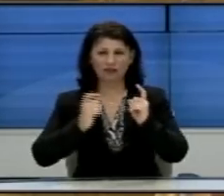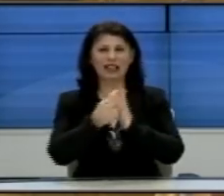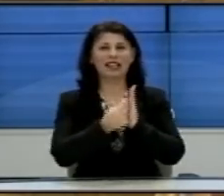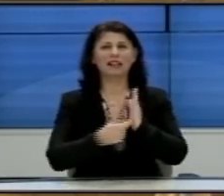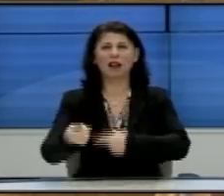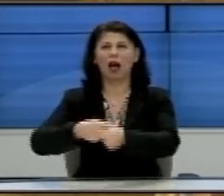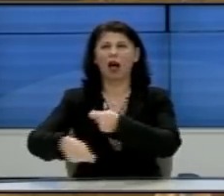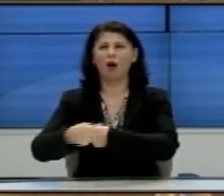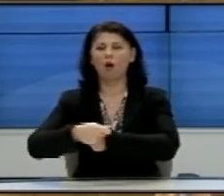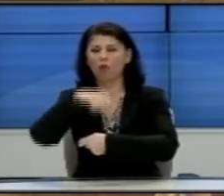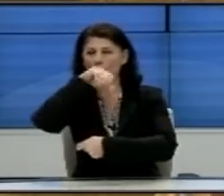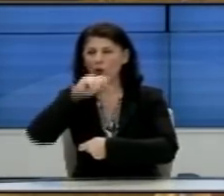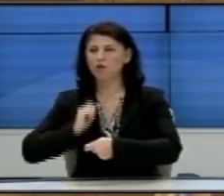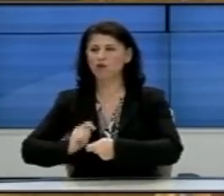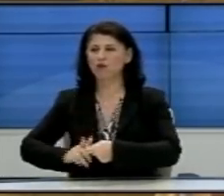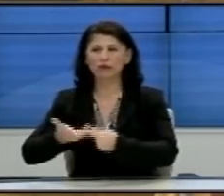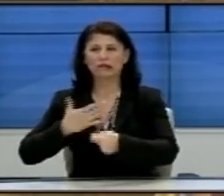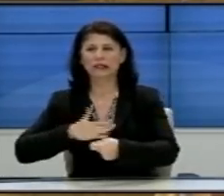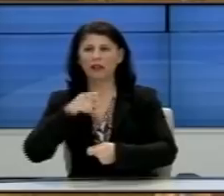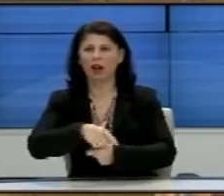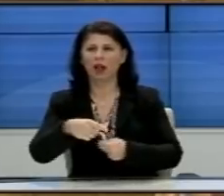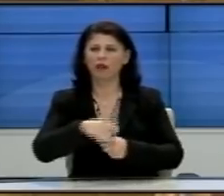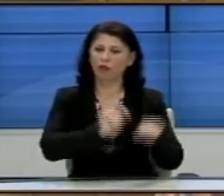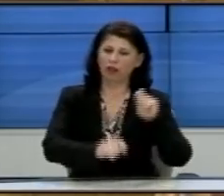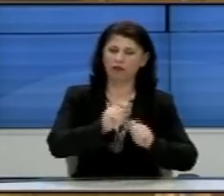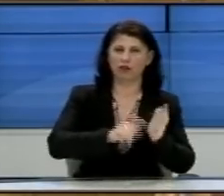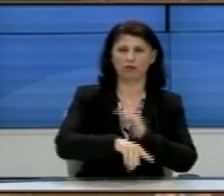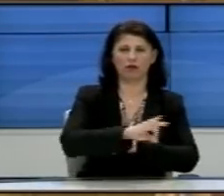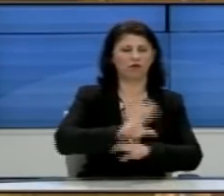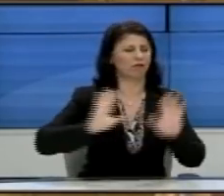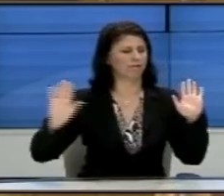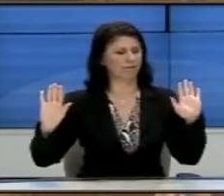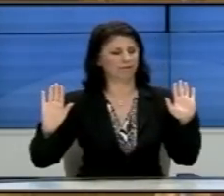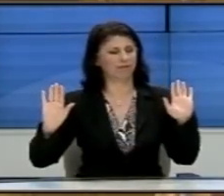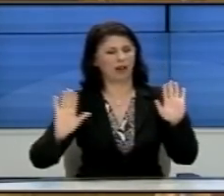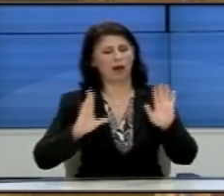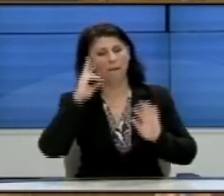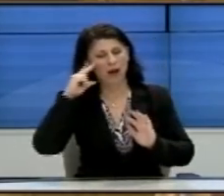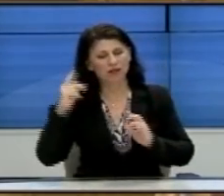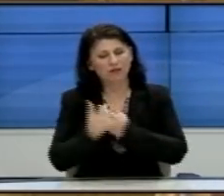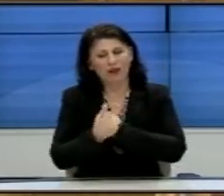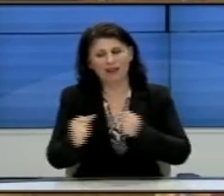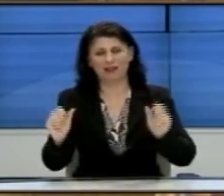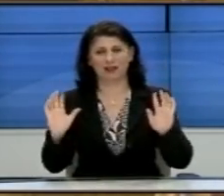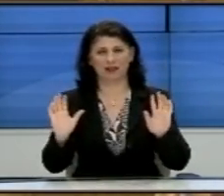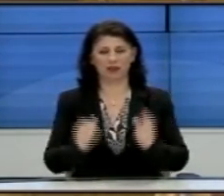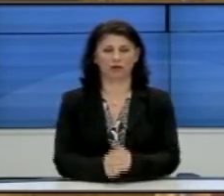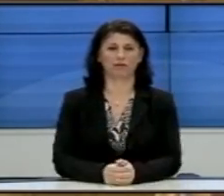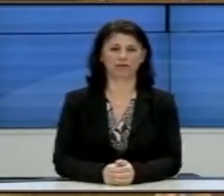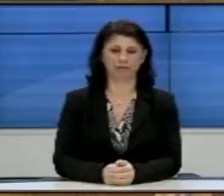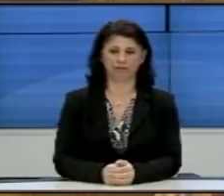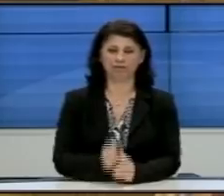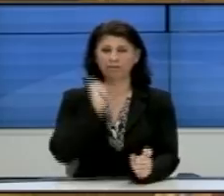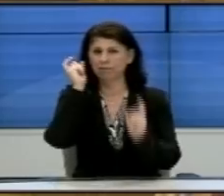να απαντά στις πραγματικές ανάγκες της ελληνικής κοινωνίας. Αλήθεια, απαντήστε μας,